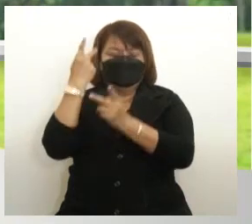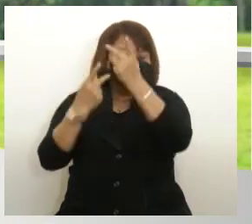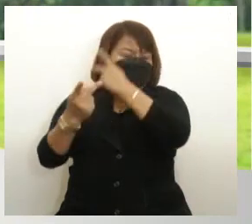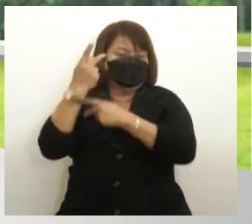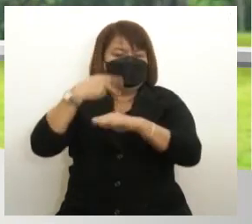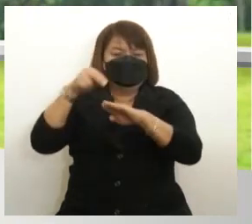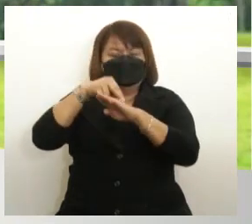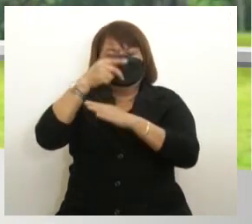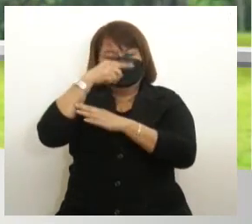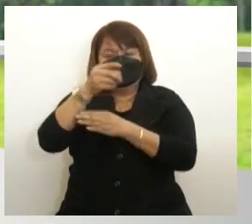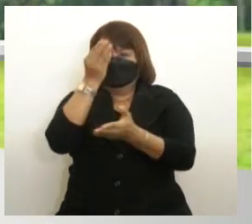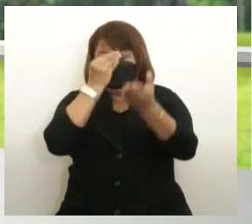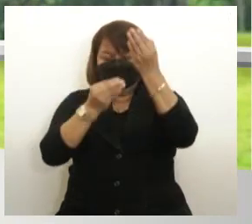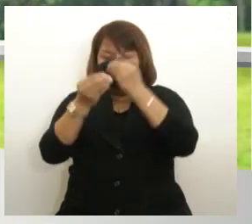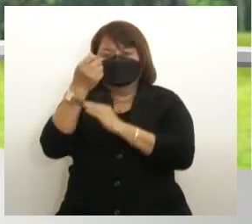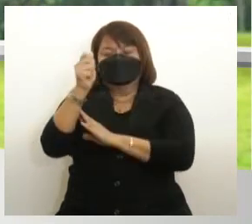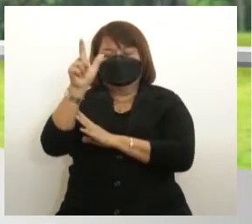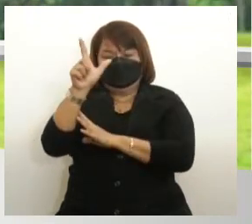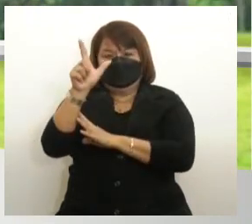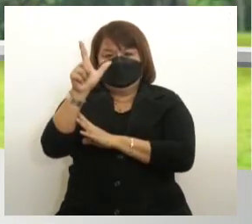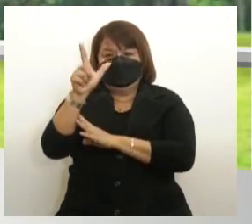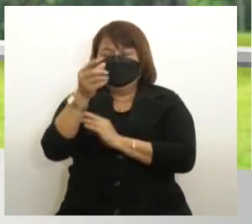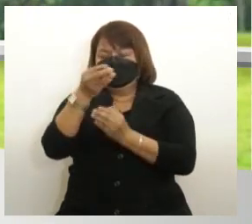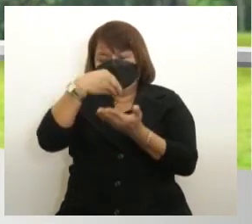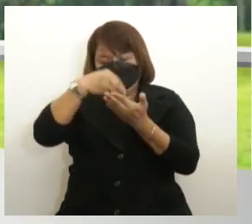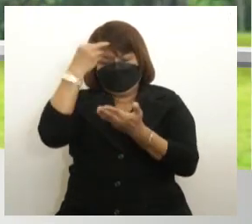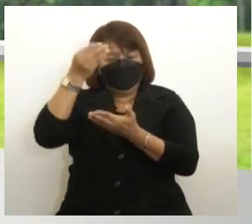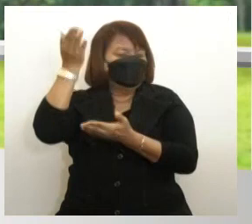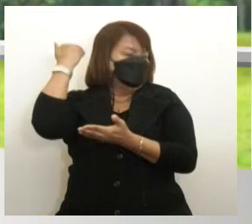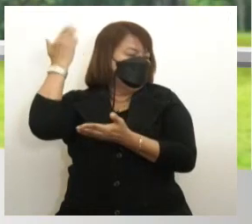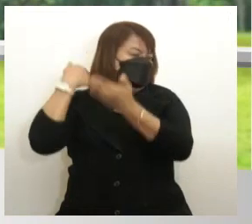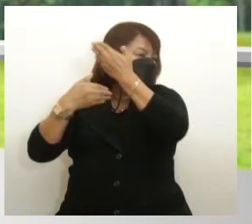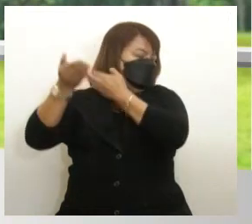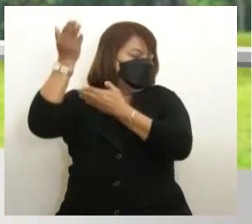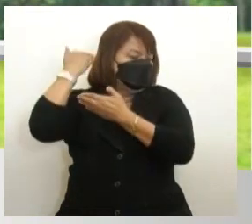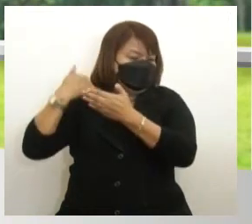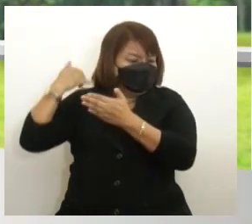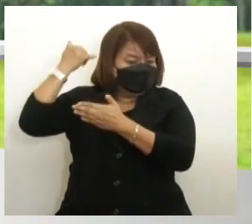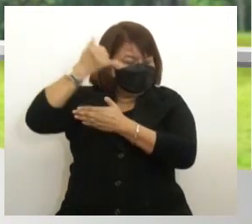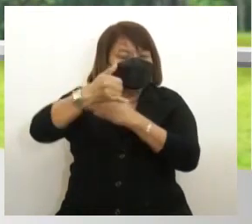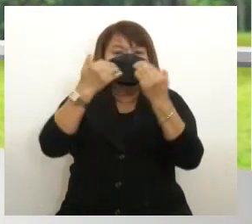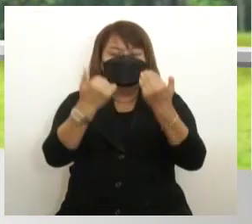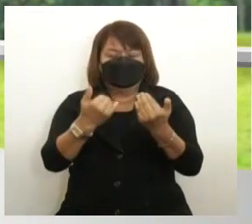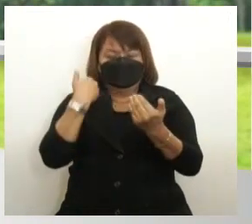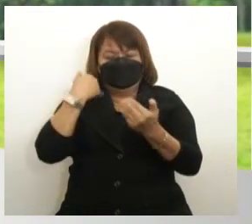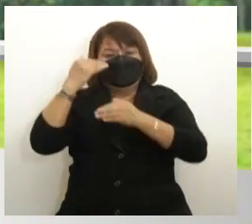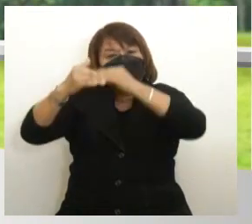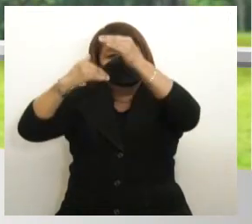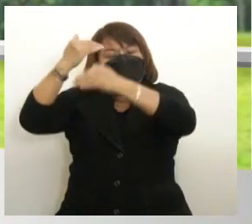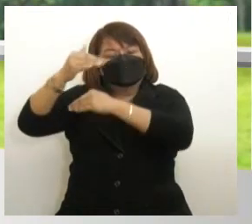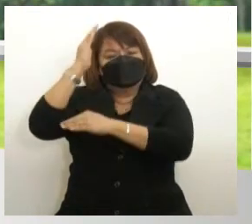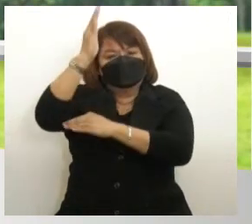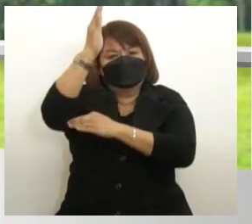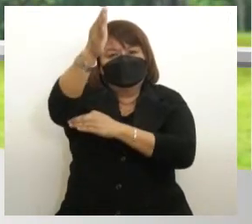ไทยผ่านการเรียนรู้ Active Learning ได้เรียนรู้อดีตก้าวมาจนถึงปัจจุบันและเราจะมีการพัฒนาต่อยอด